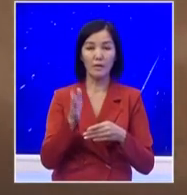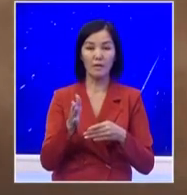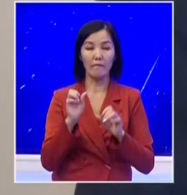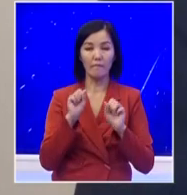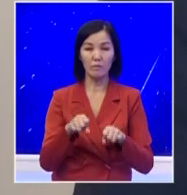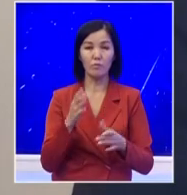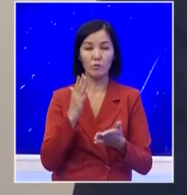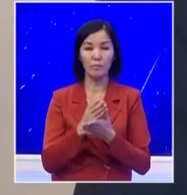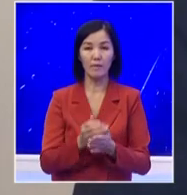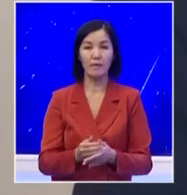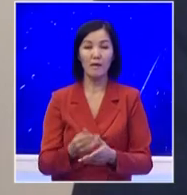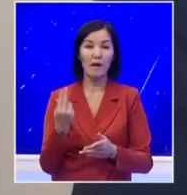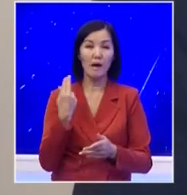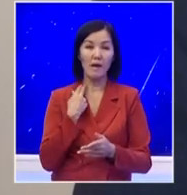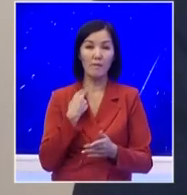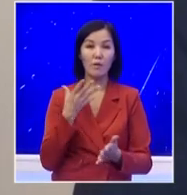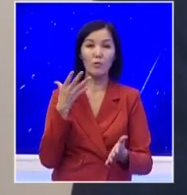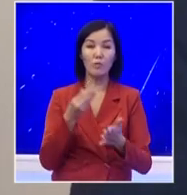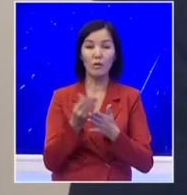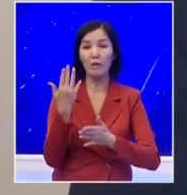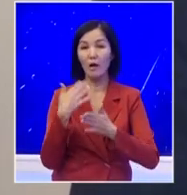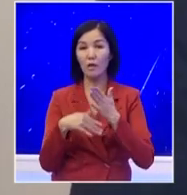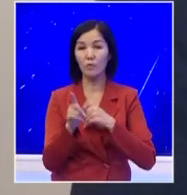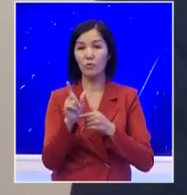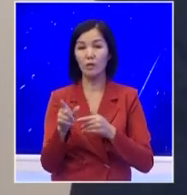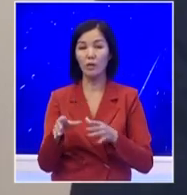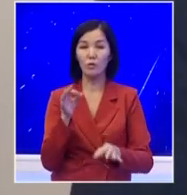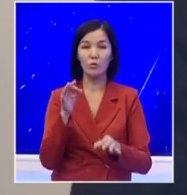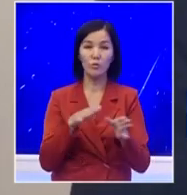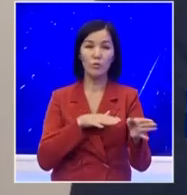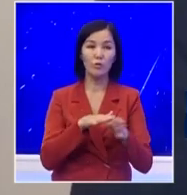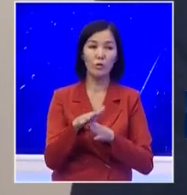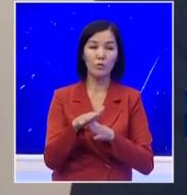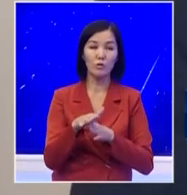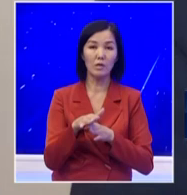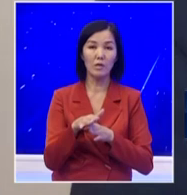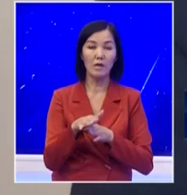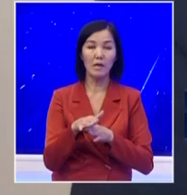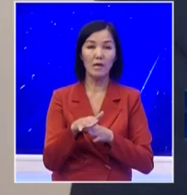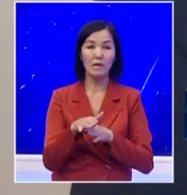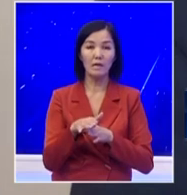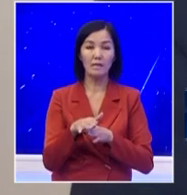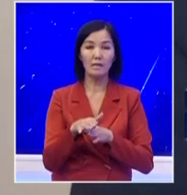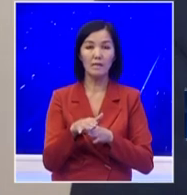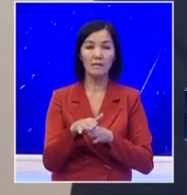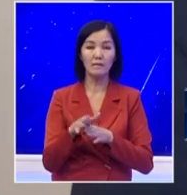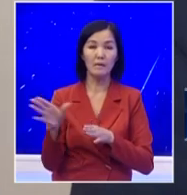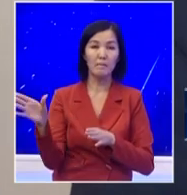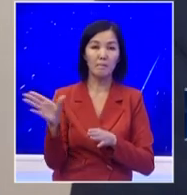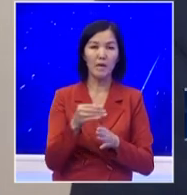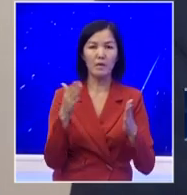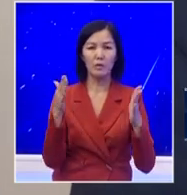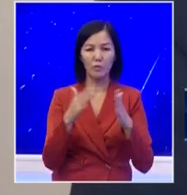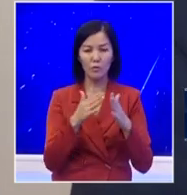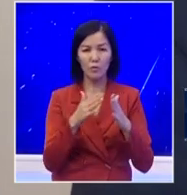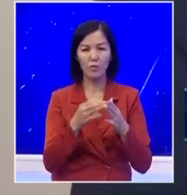құқылы. Алимент төлеуден жалтарып жүрген жағдайда сот орындаушы оған қатысты мәжбүрлеу іс-шараларын қолданады. Яғни ол барлық мүліктеріне тыйым